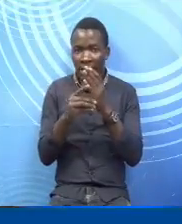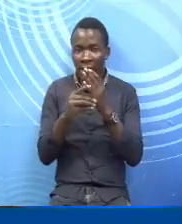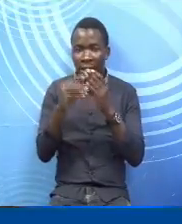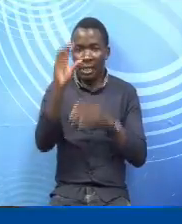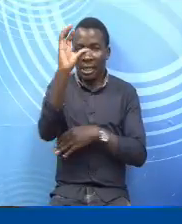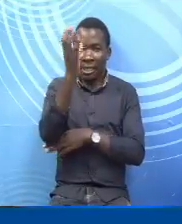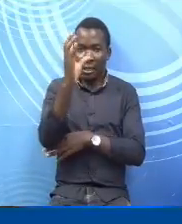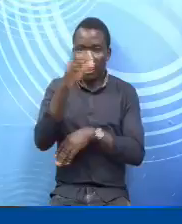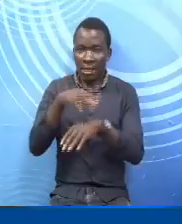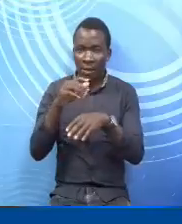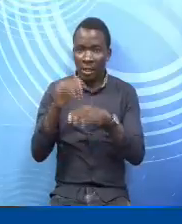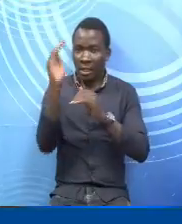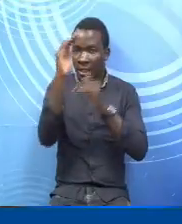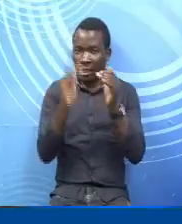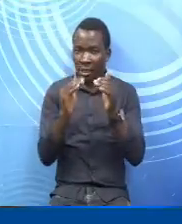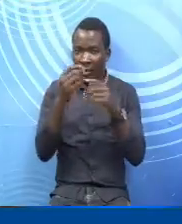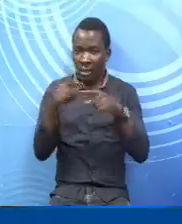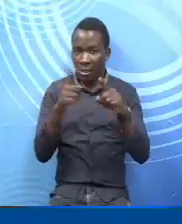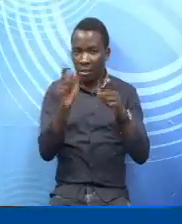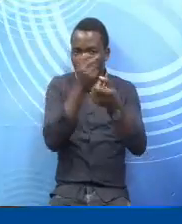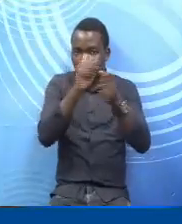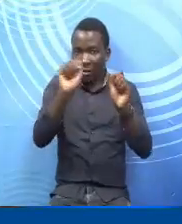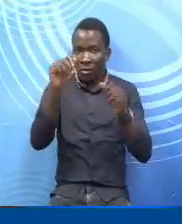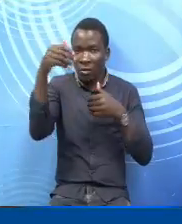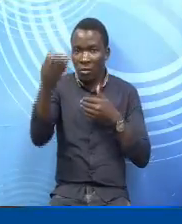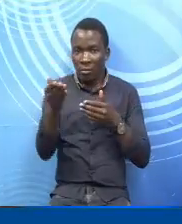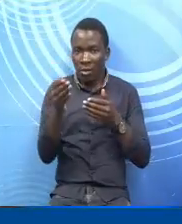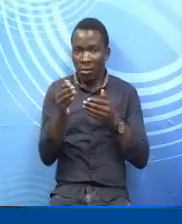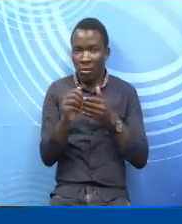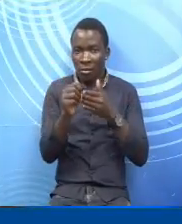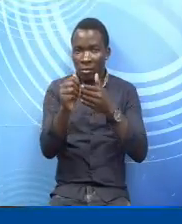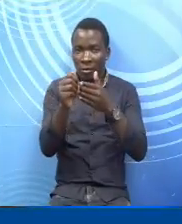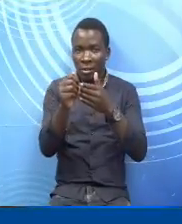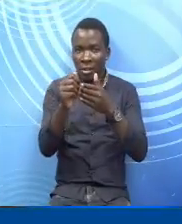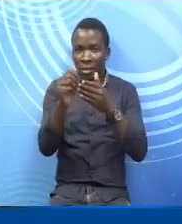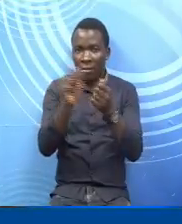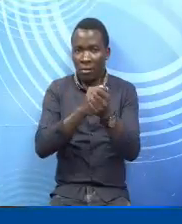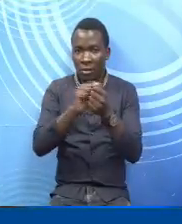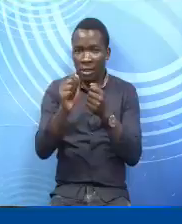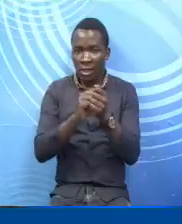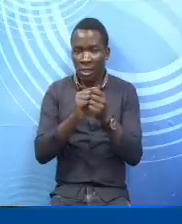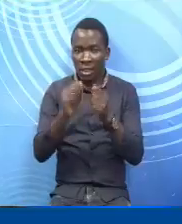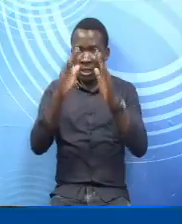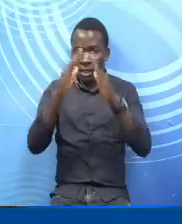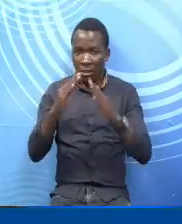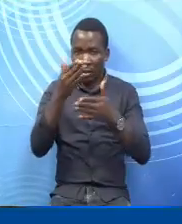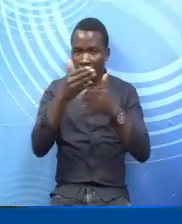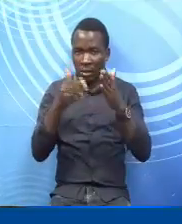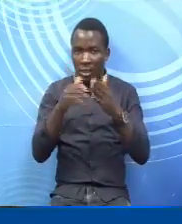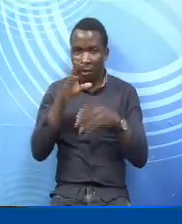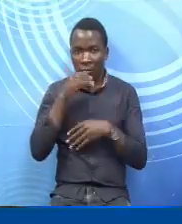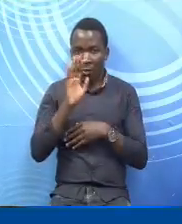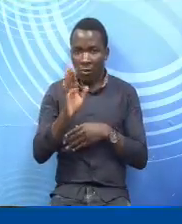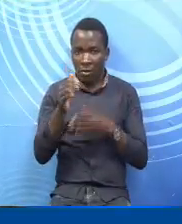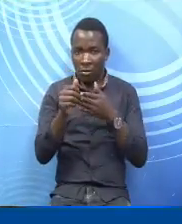inzego zitandukanye kumurenganura nyuma y'aho ngo ubuyobozi bumusenyeye ikiraro yarari kubakirwa n'umuhungu we. Ni mu gihe ubuyobozi bw'umurenge